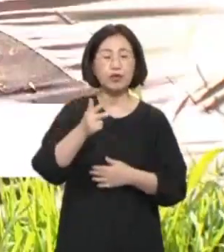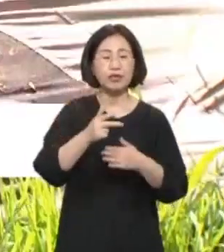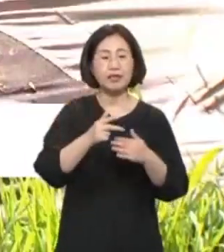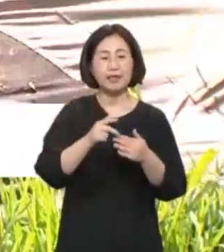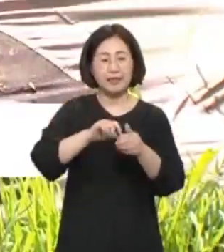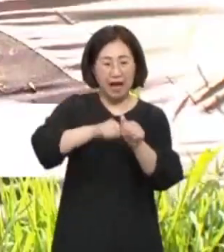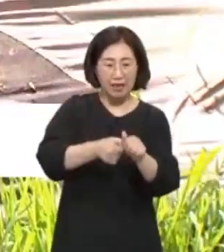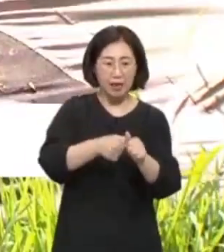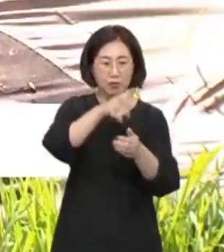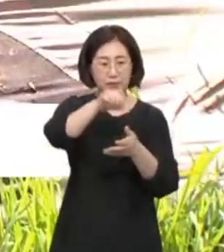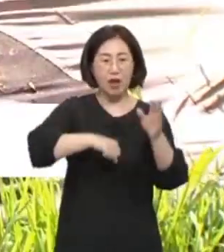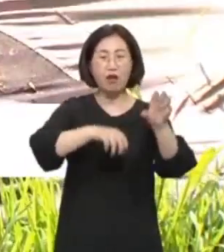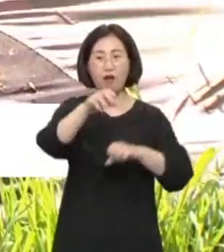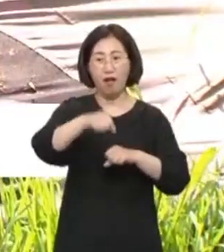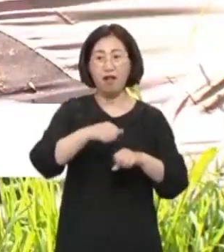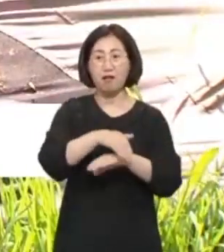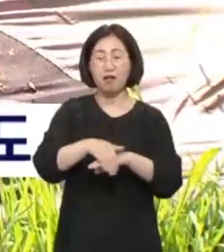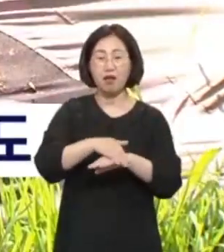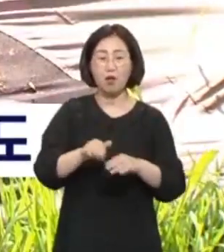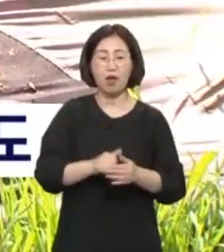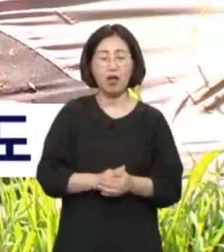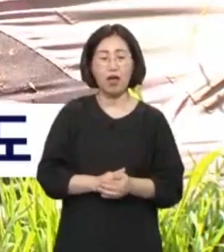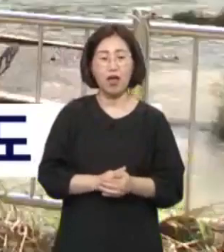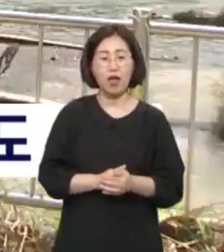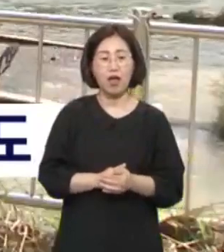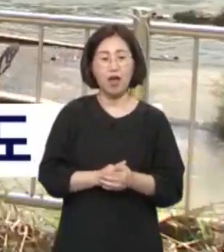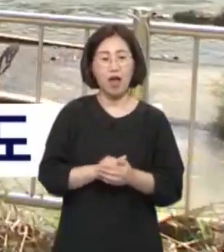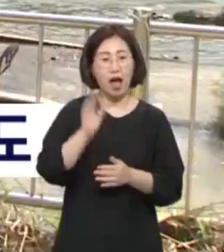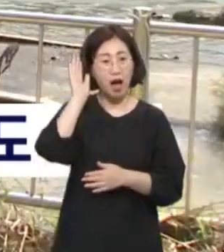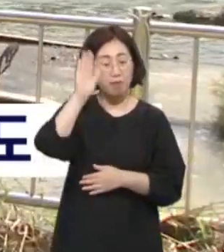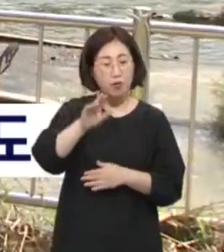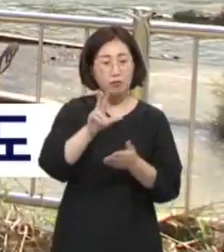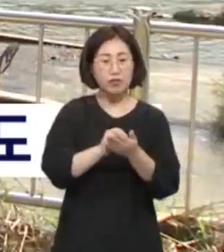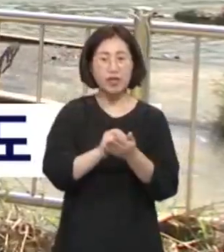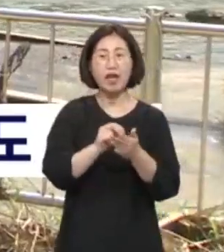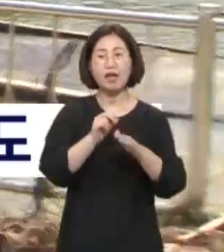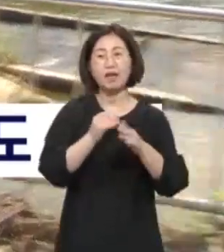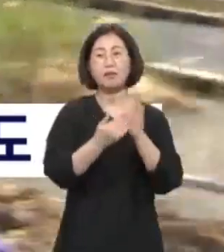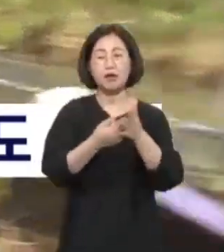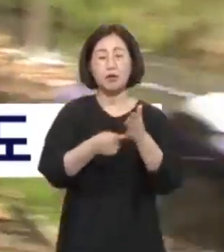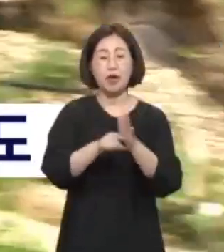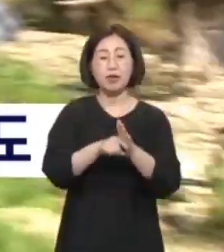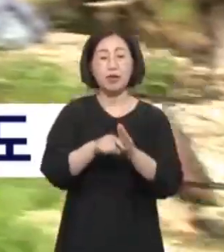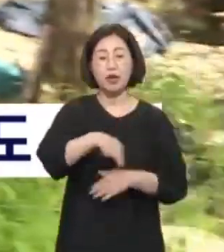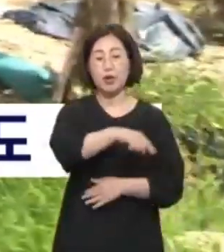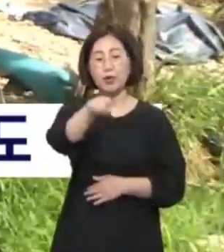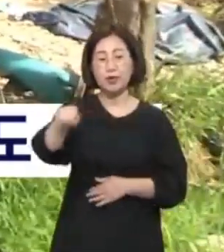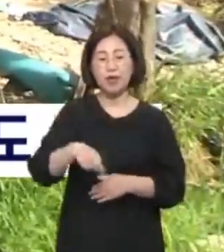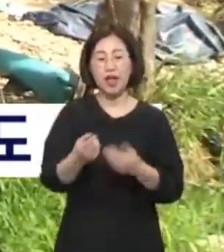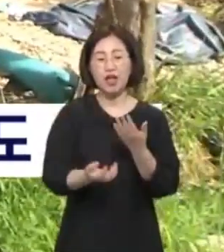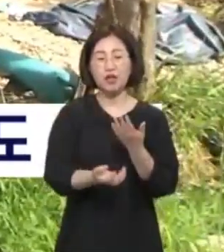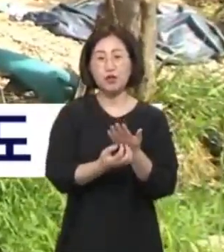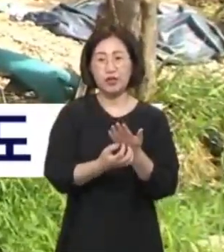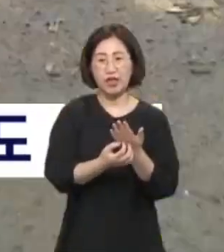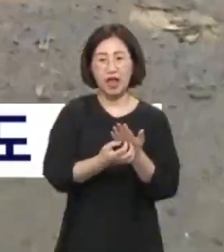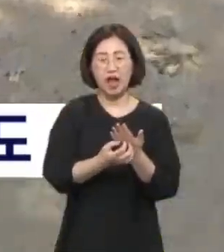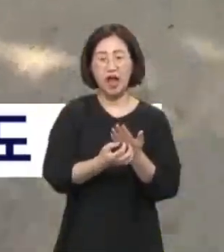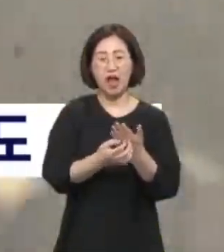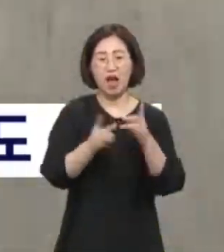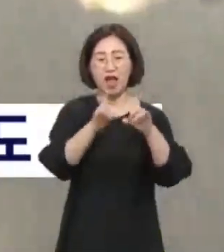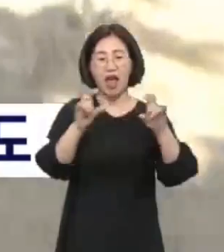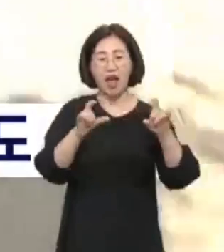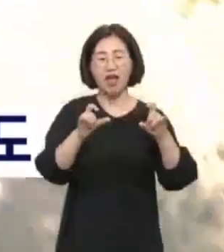예정입니다. 대전시는 장기적으로 문제를 막고자 9월 중으로 상부한 일대를 취사 및 야영금지 구역으로